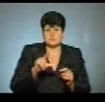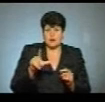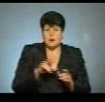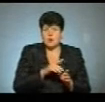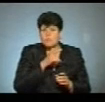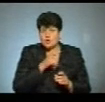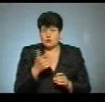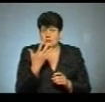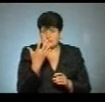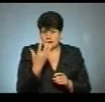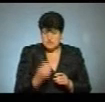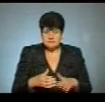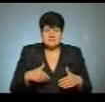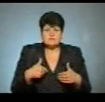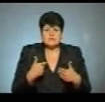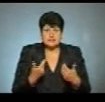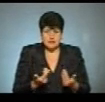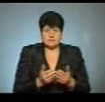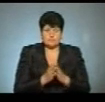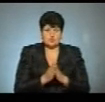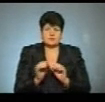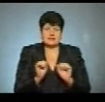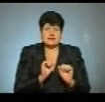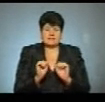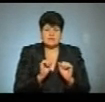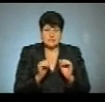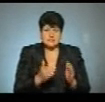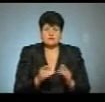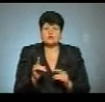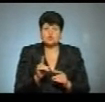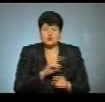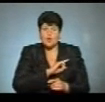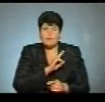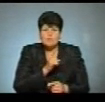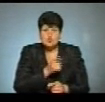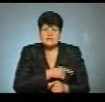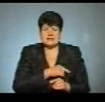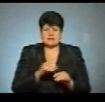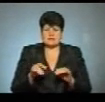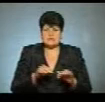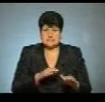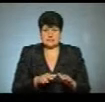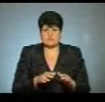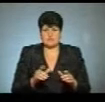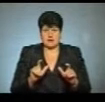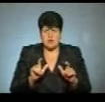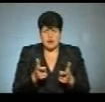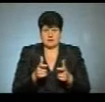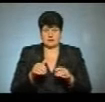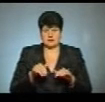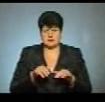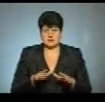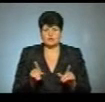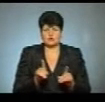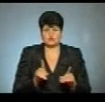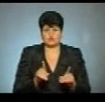звертаємося до керівництва там обласного чи до верхніх ешелонів влад щодо посилення дієвих карантинних заходів безпеки по